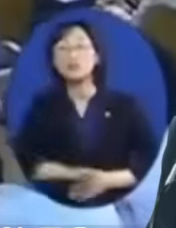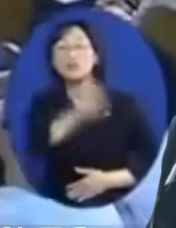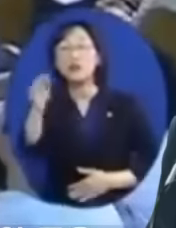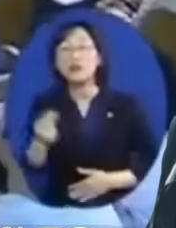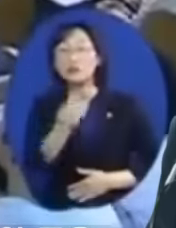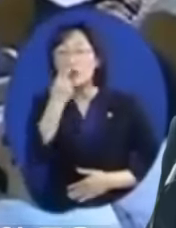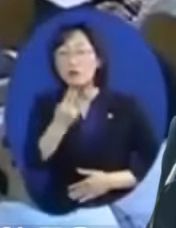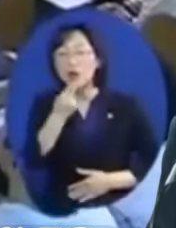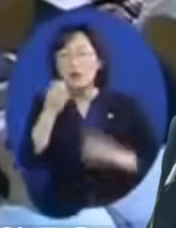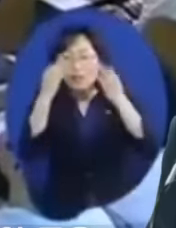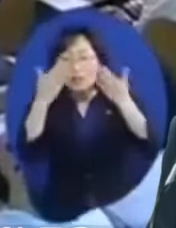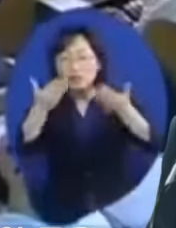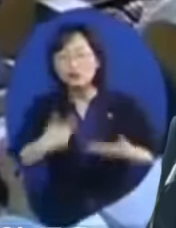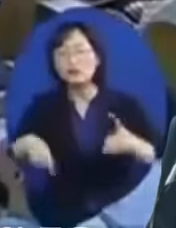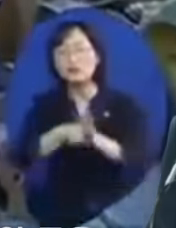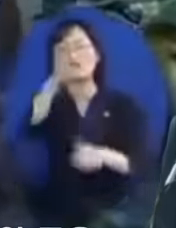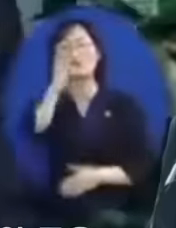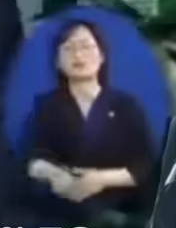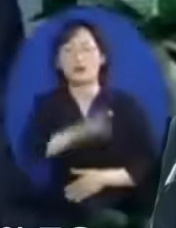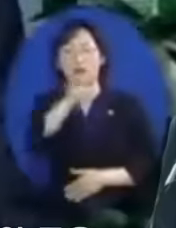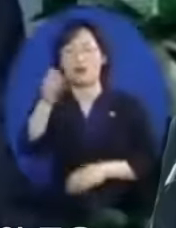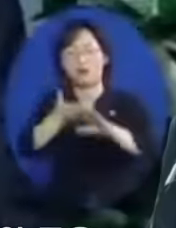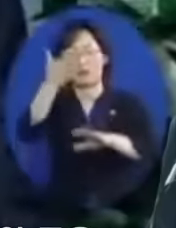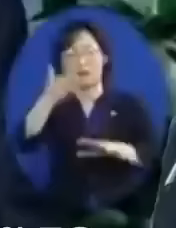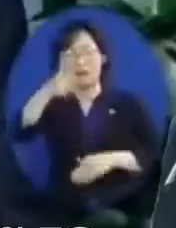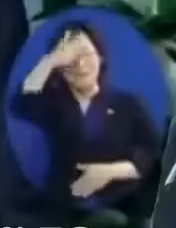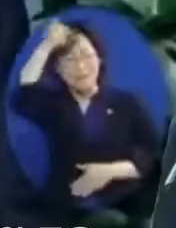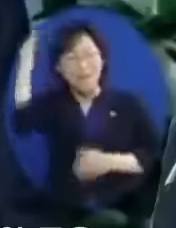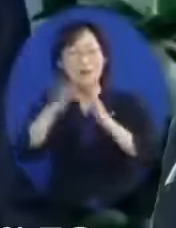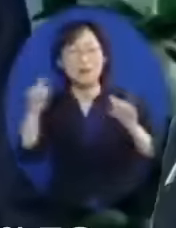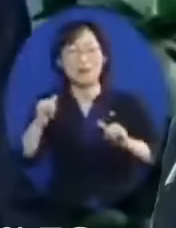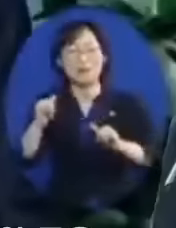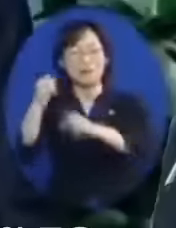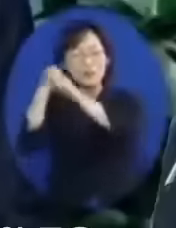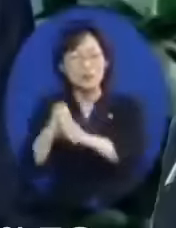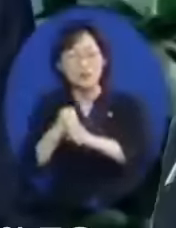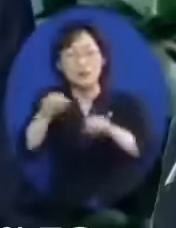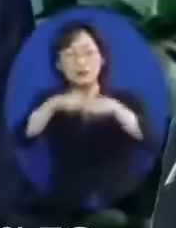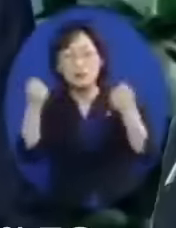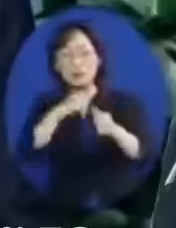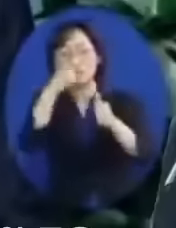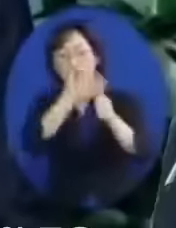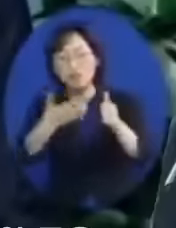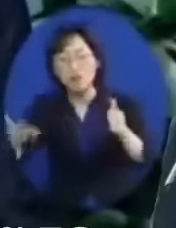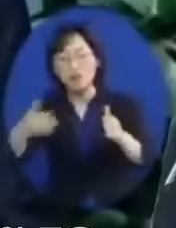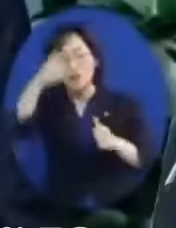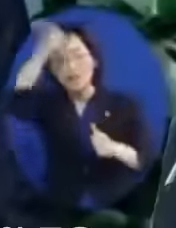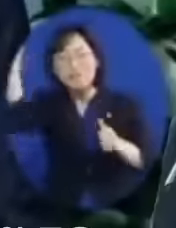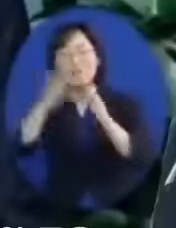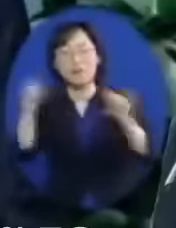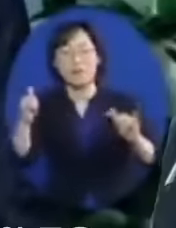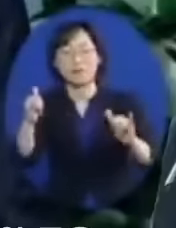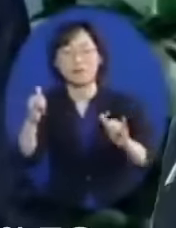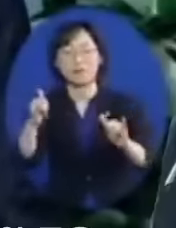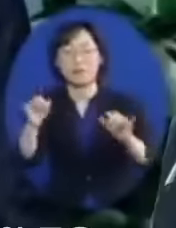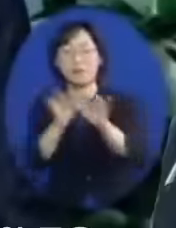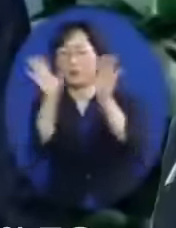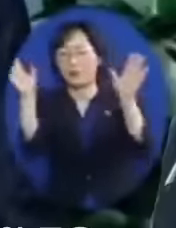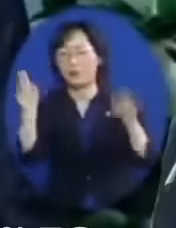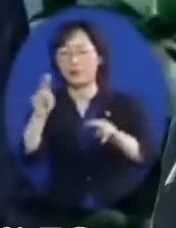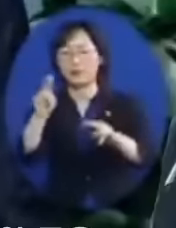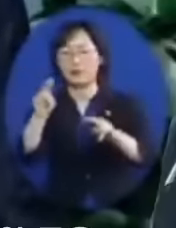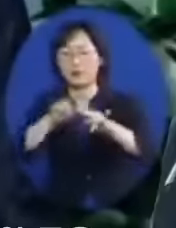위해 십자가에서 우리 옛사람을 덜머지고 찢어지고 피를 흘리시고 옛사람을 청산해버리고